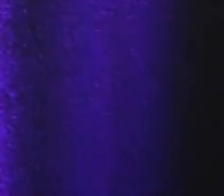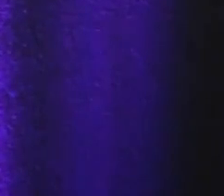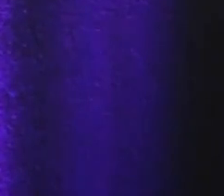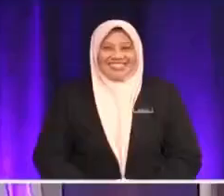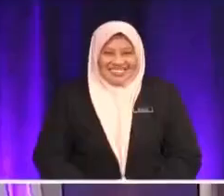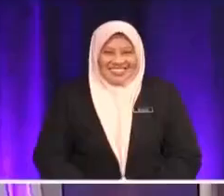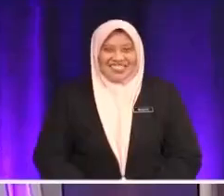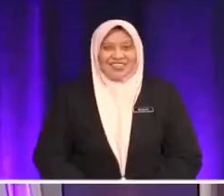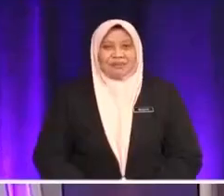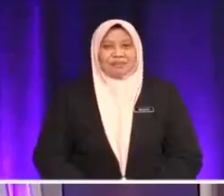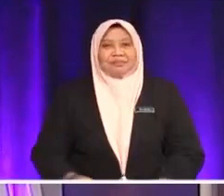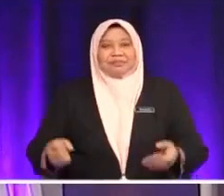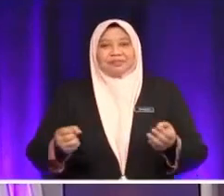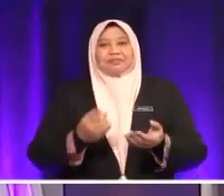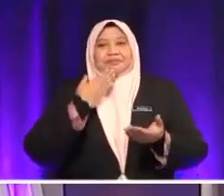juga